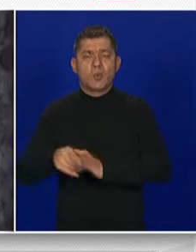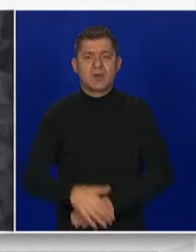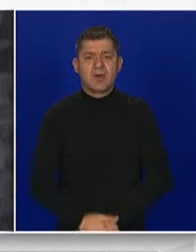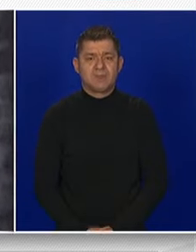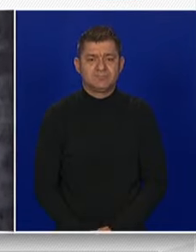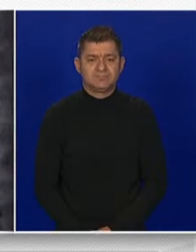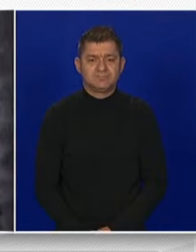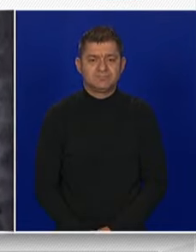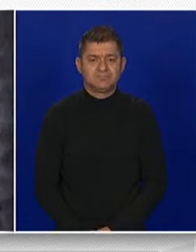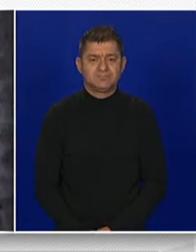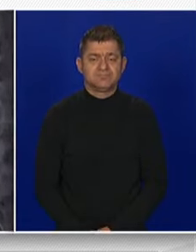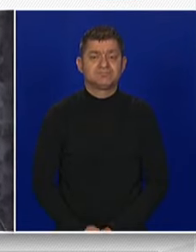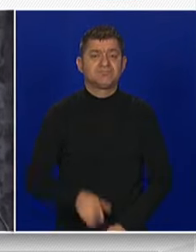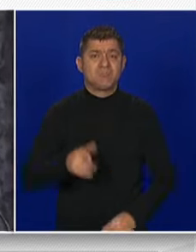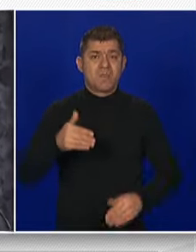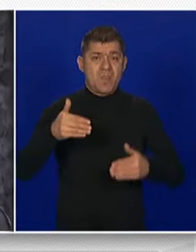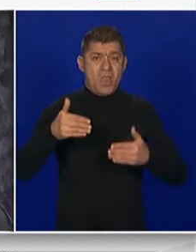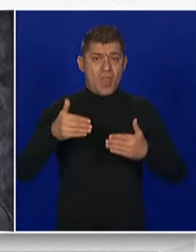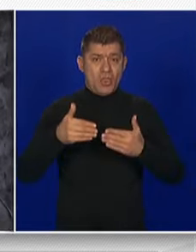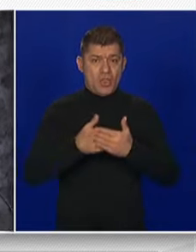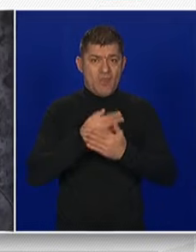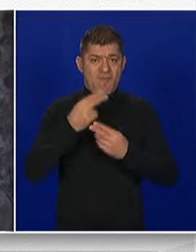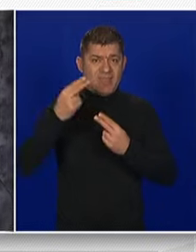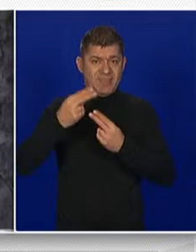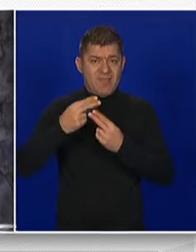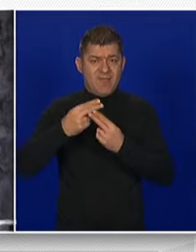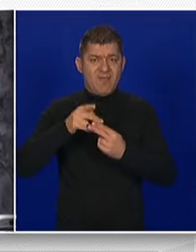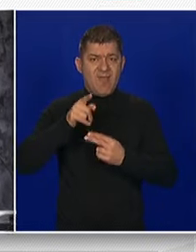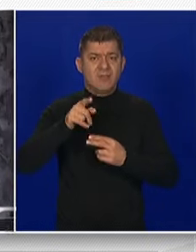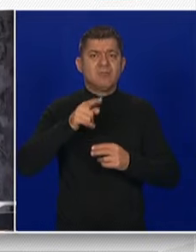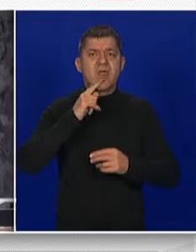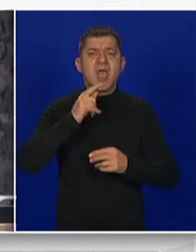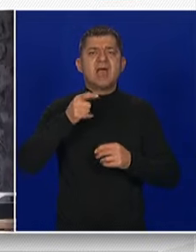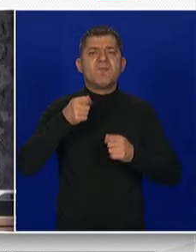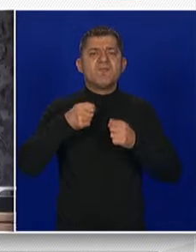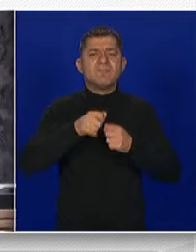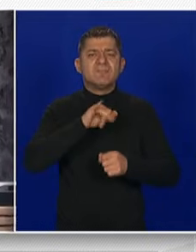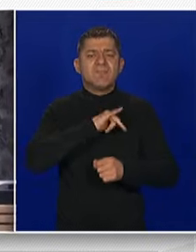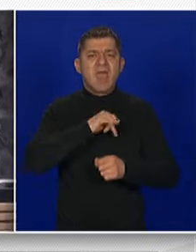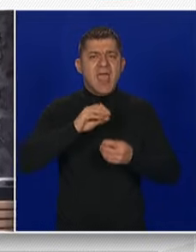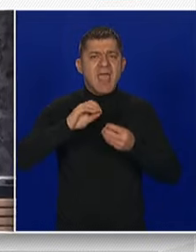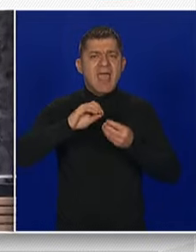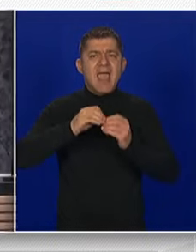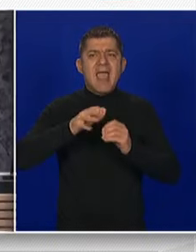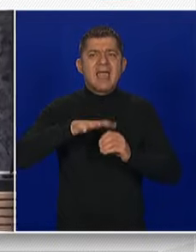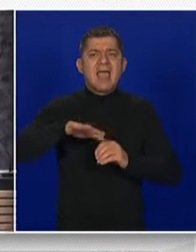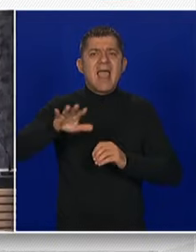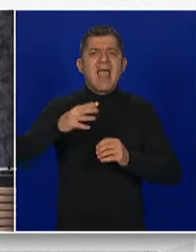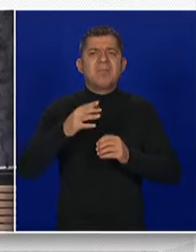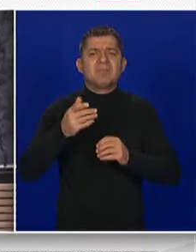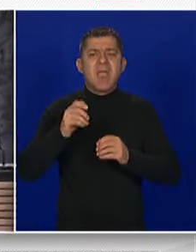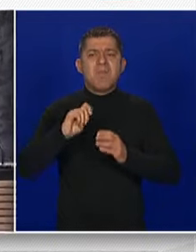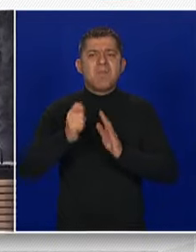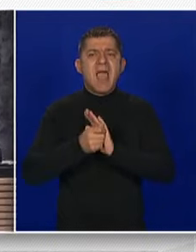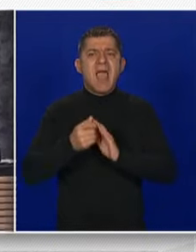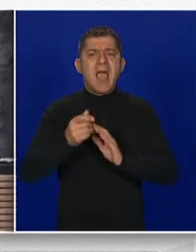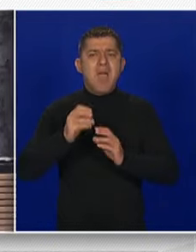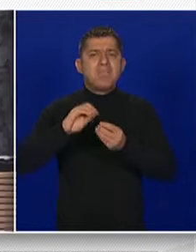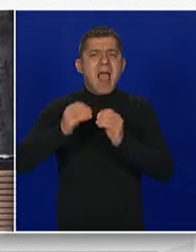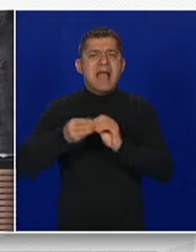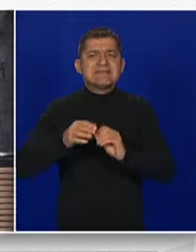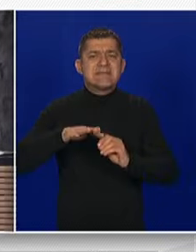Martina Bošić, Oblak Nova TV. Samo me zanima nastavno na odluku o trgovinama. Tržnice, znači, nisu na ni na koji način uključene. Hoćete li pripremiti